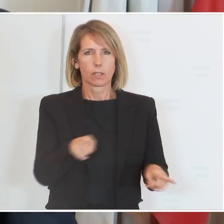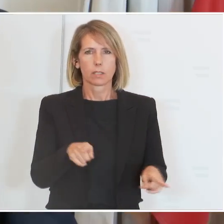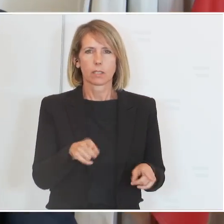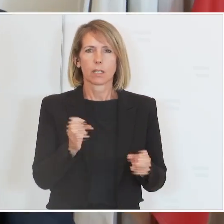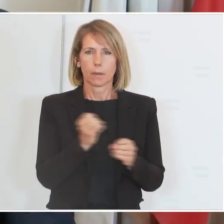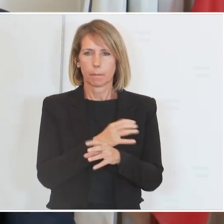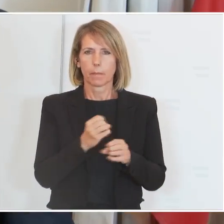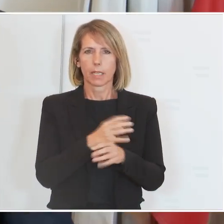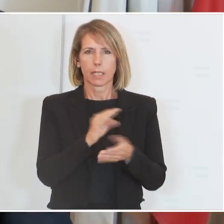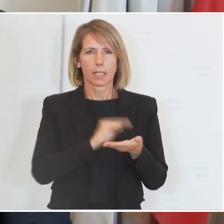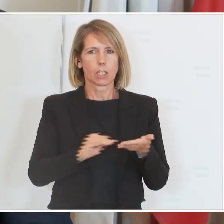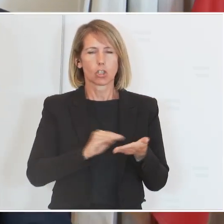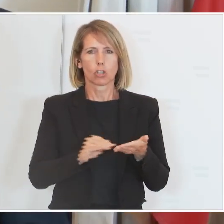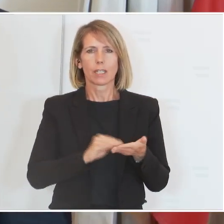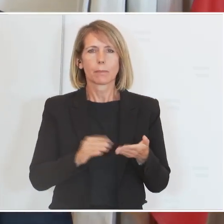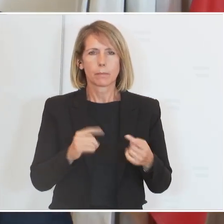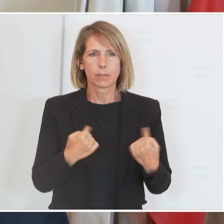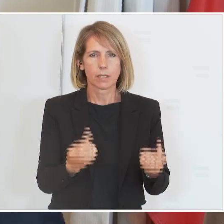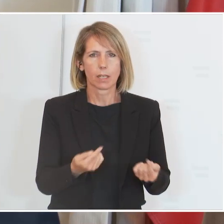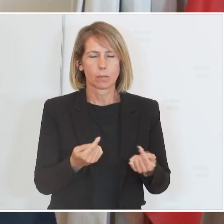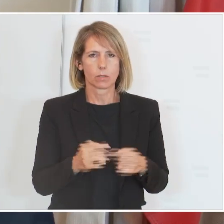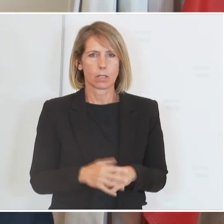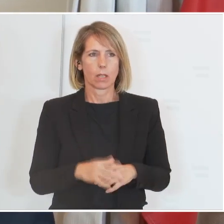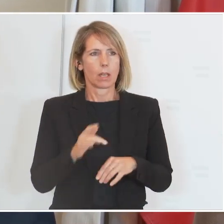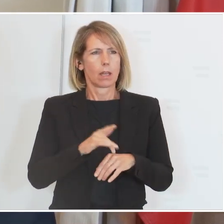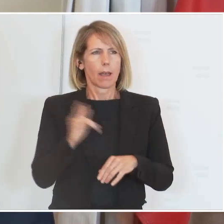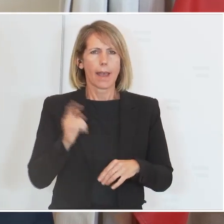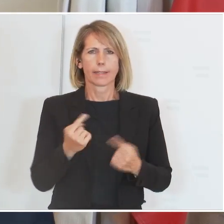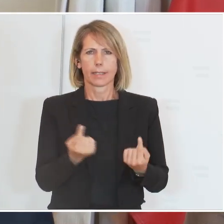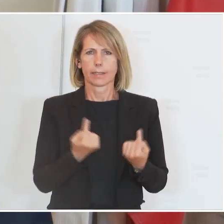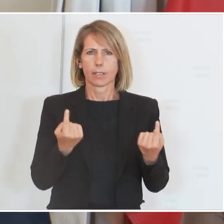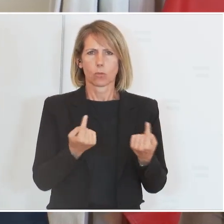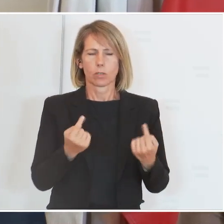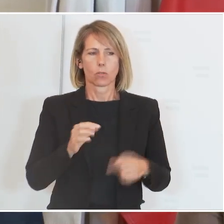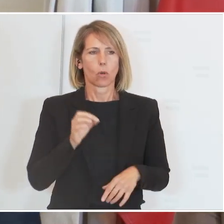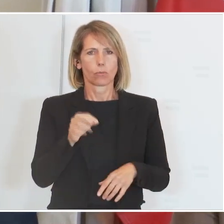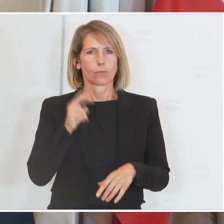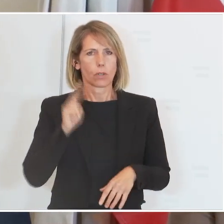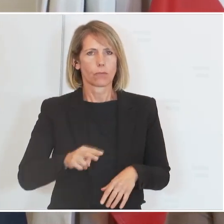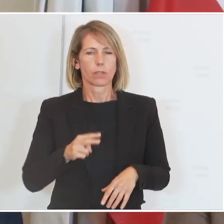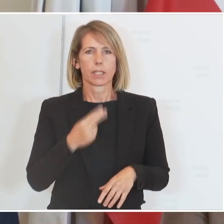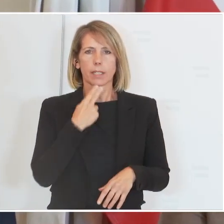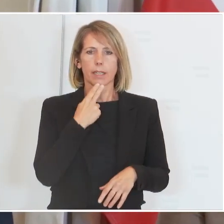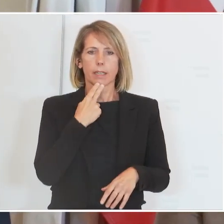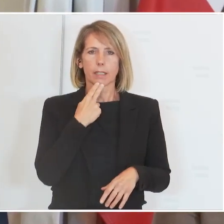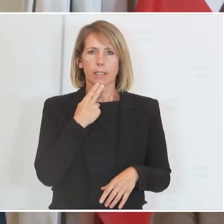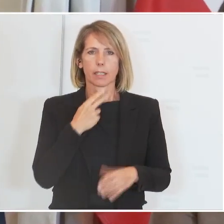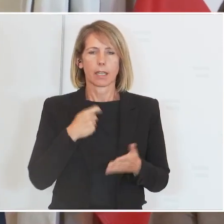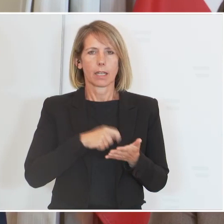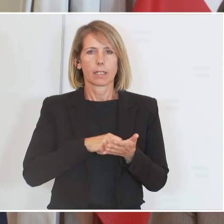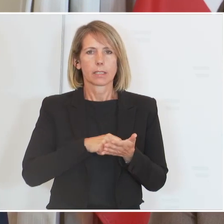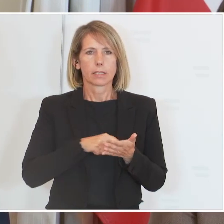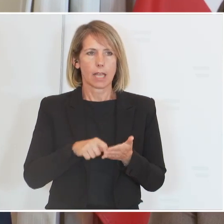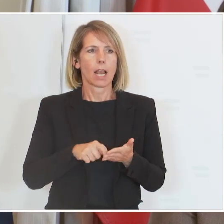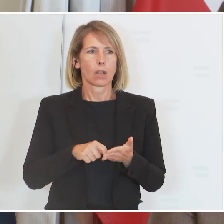Medien geschrieben haben über die heikle Situation für die Wienenergie durch Zahlungsunfähigkeit, ist selbst von